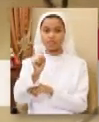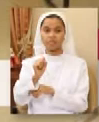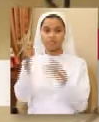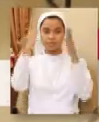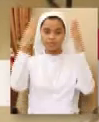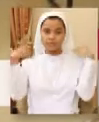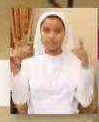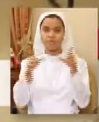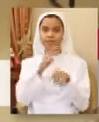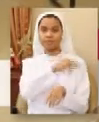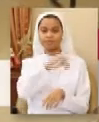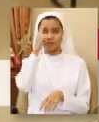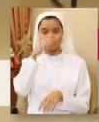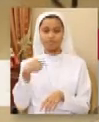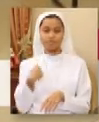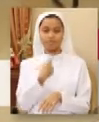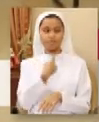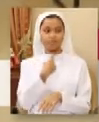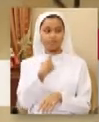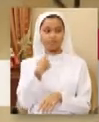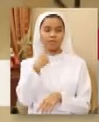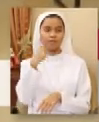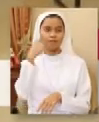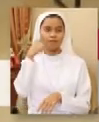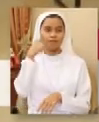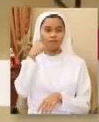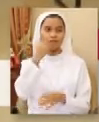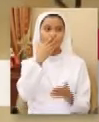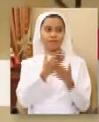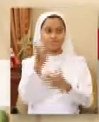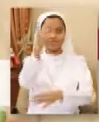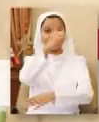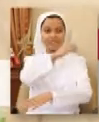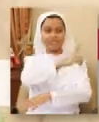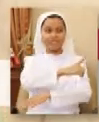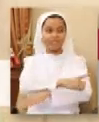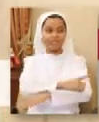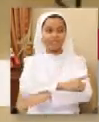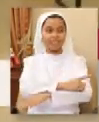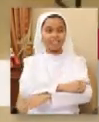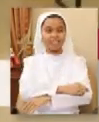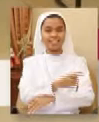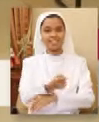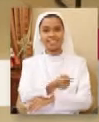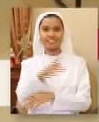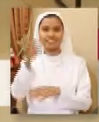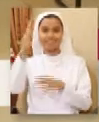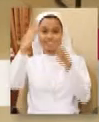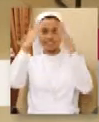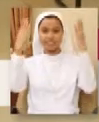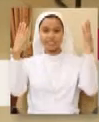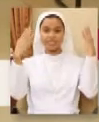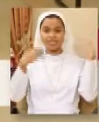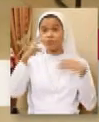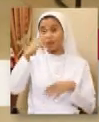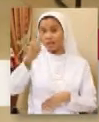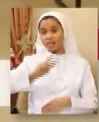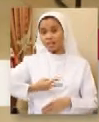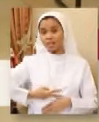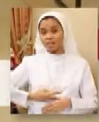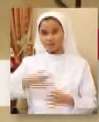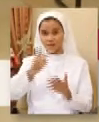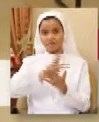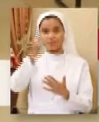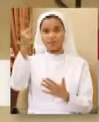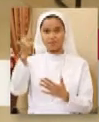for the Deaf. Marhay na aldaw sa imo, Sister Virgie. Marhay na aldaw. Sister, welcome sa itong programa. Kamusta po, Bishop?